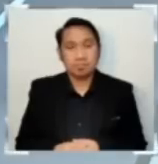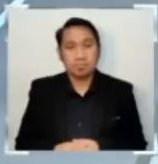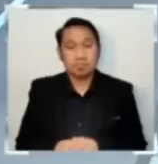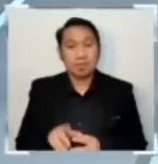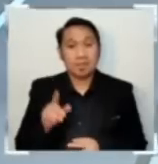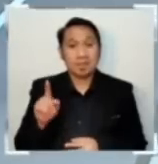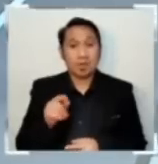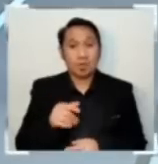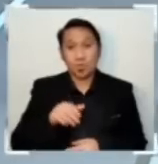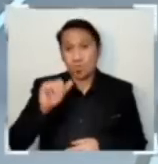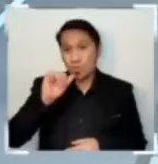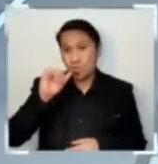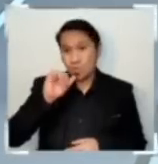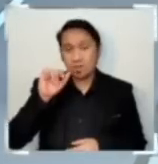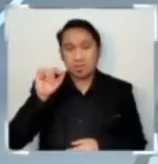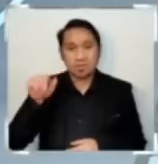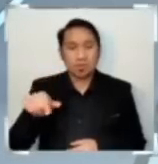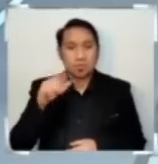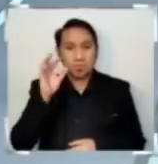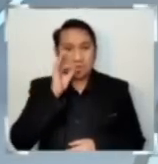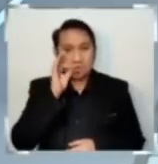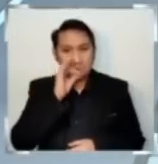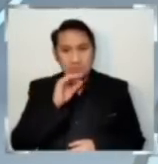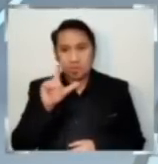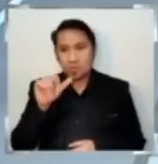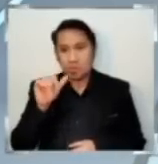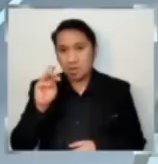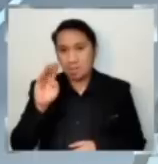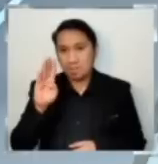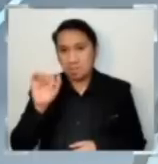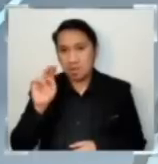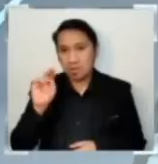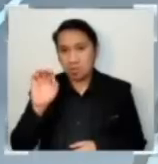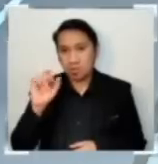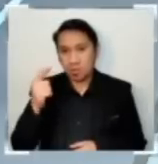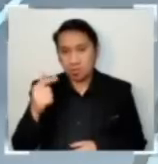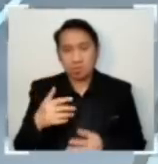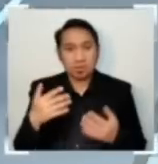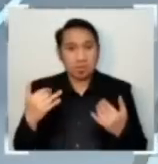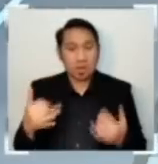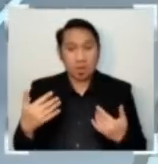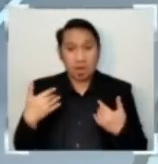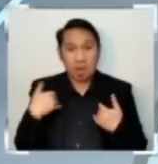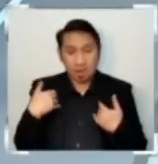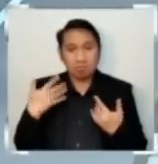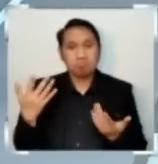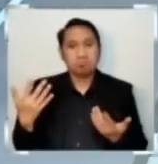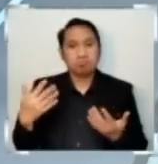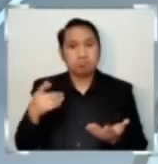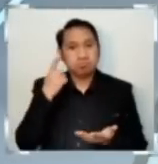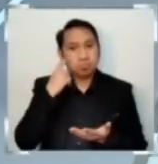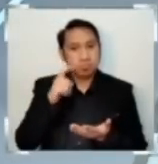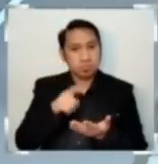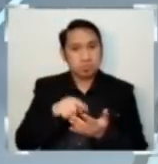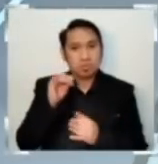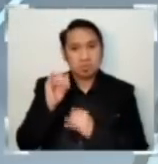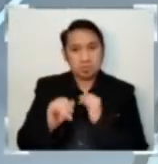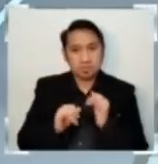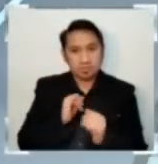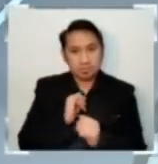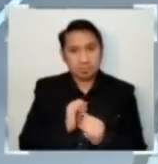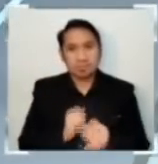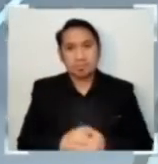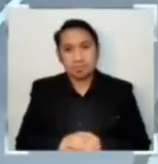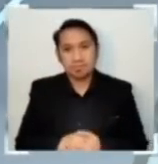na kilala rin bilang Philippine vodka. Ngayon, nagkamit pa ito ng pagkilala sa international stage.